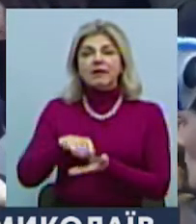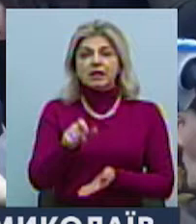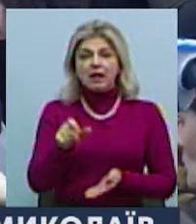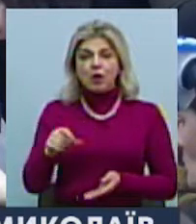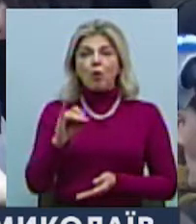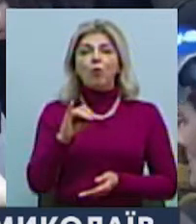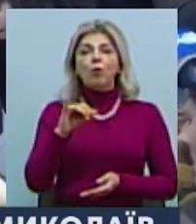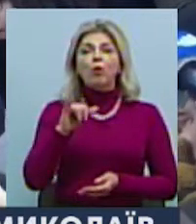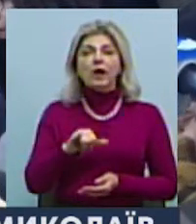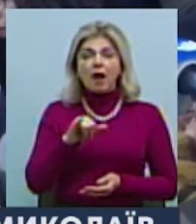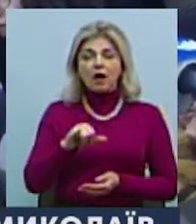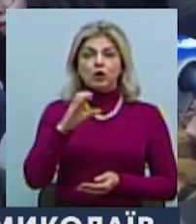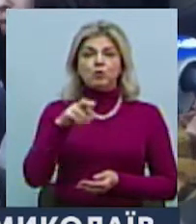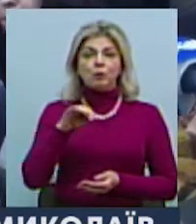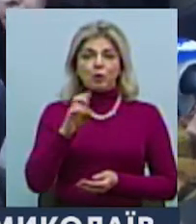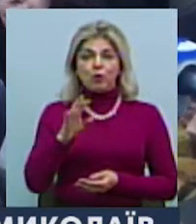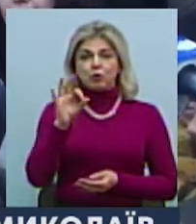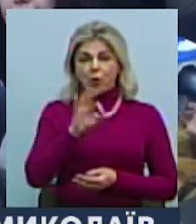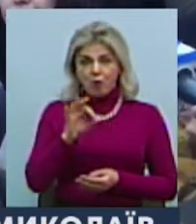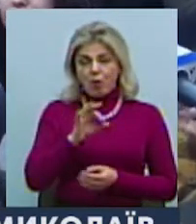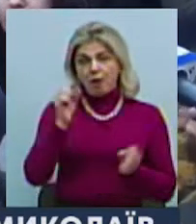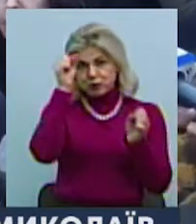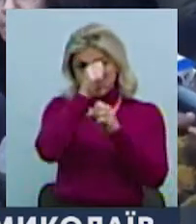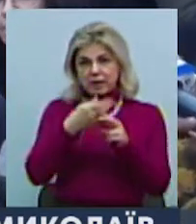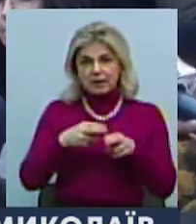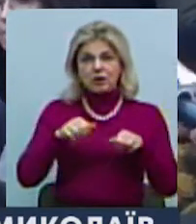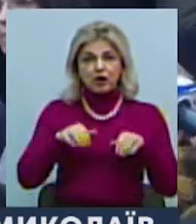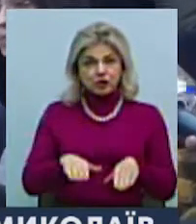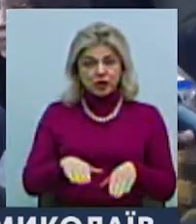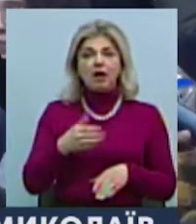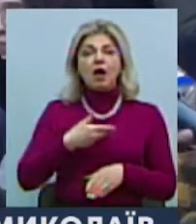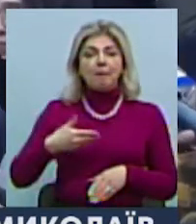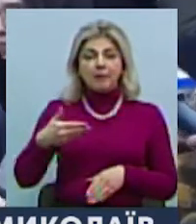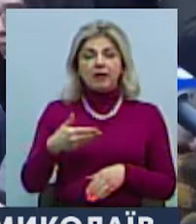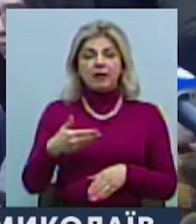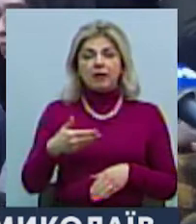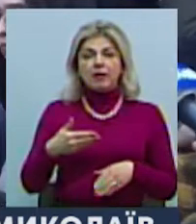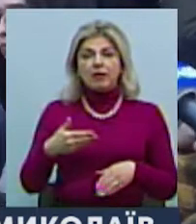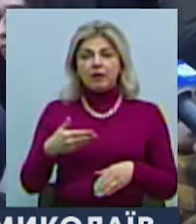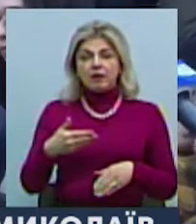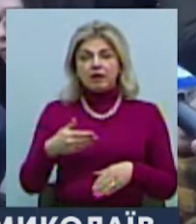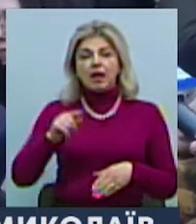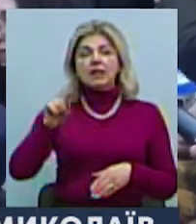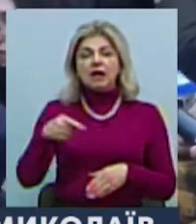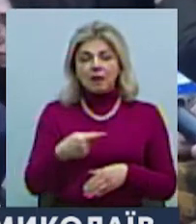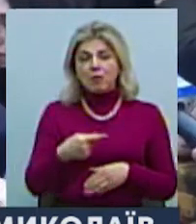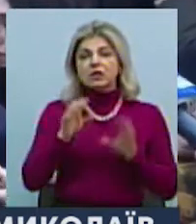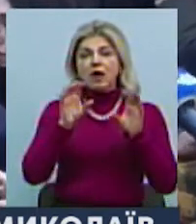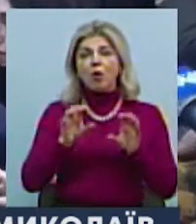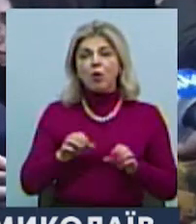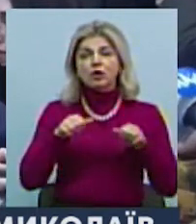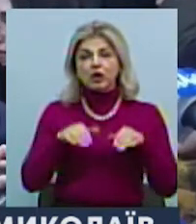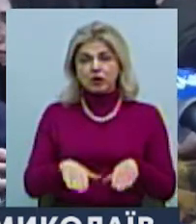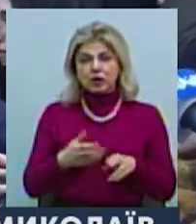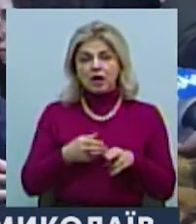щодо абсурдності свого рішення. Ми очікуємо законного і правосудного рішення, яке розблокує